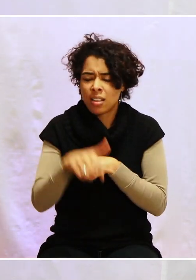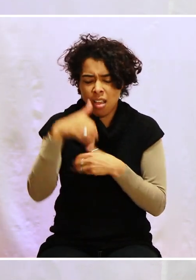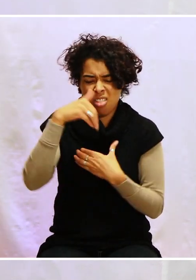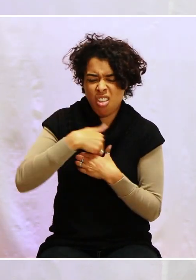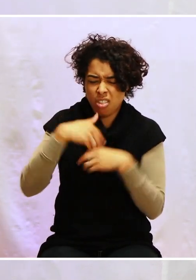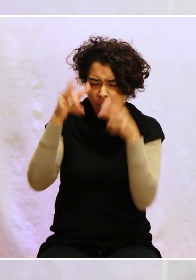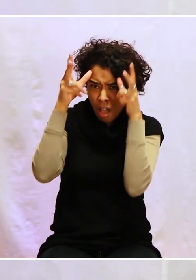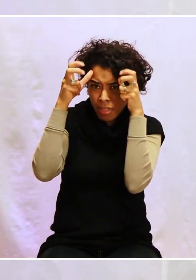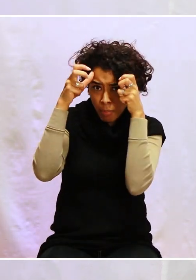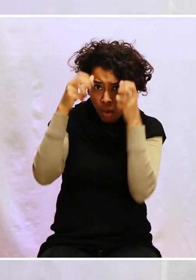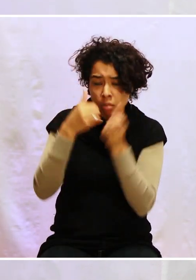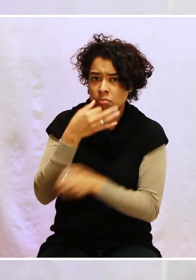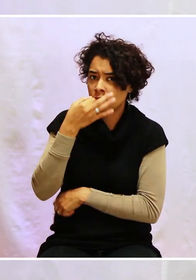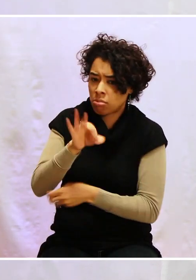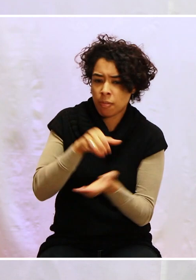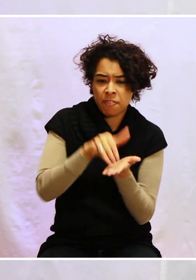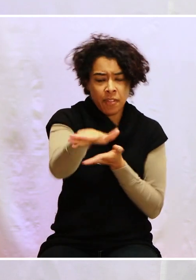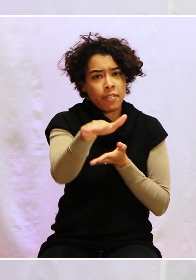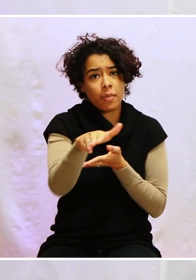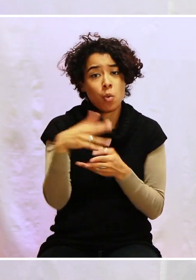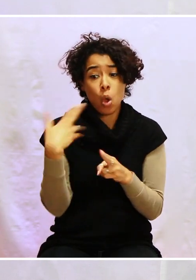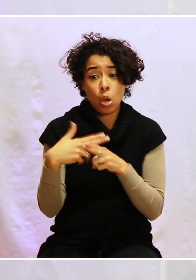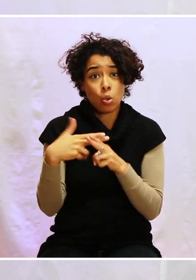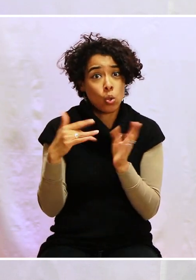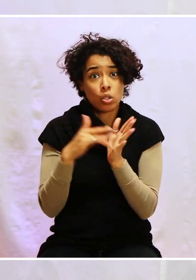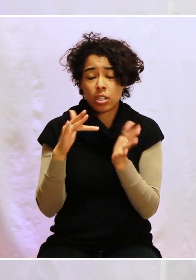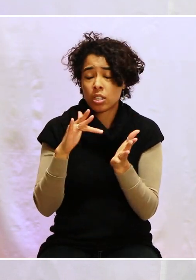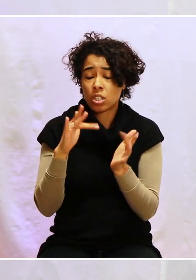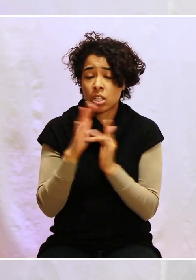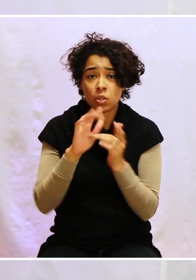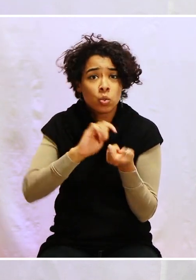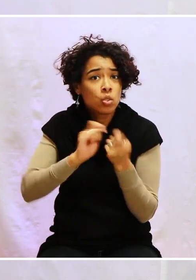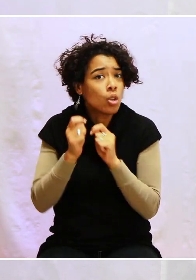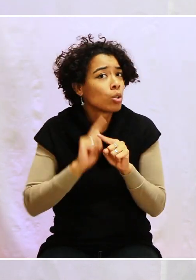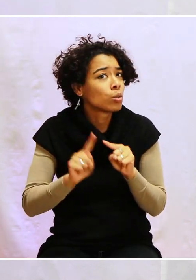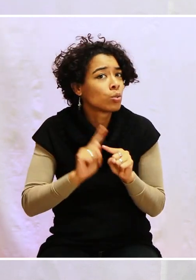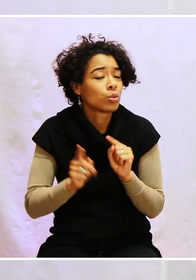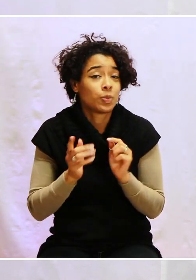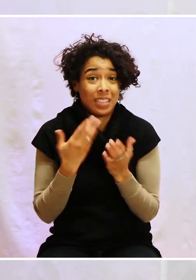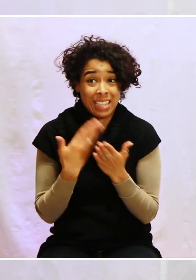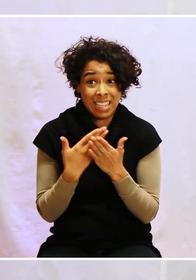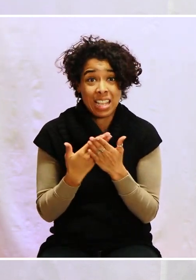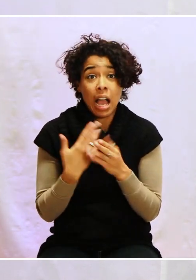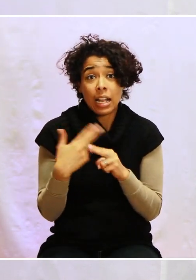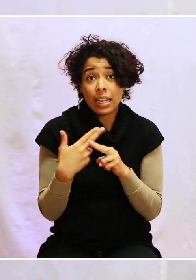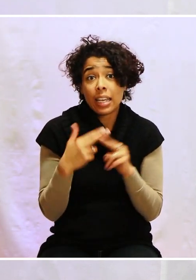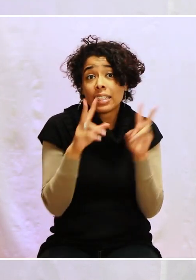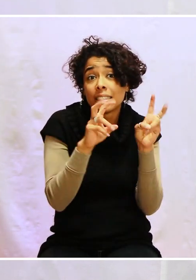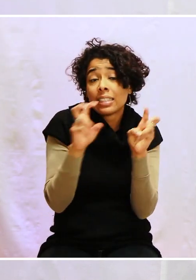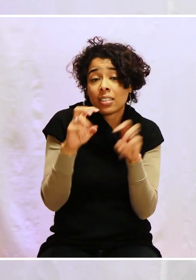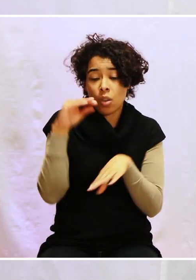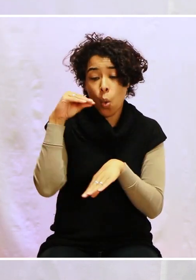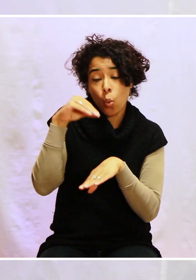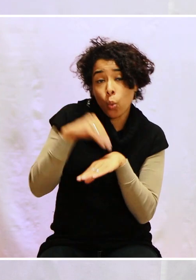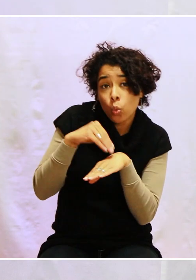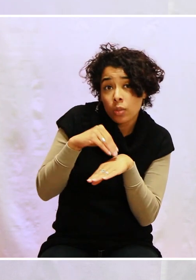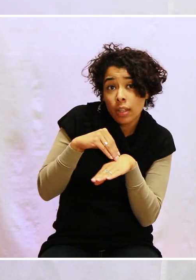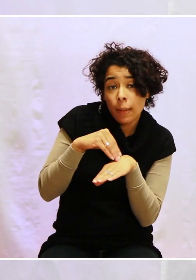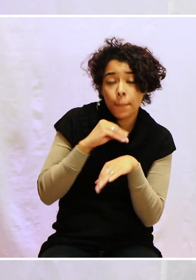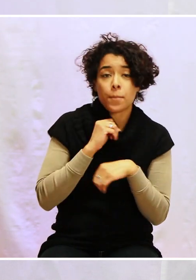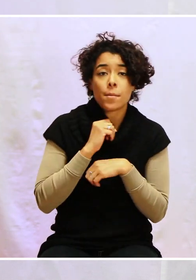parce que le nom de Jésus change toute chose. Et c'est ce que nous retrouvons dans tous les qualificatifs qui sont là. Conseiller.